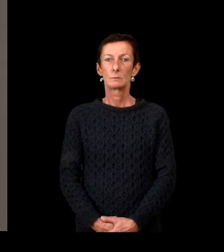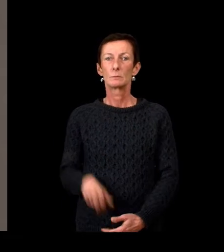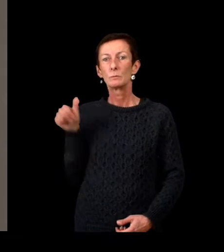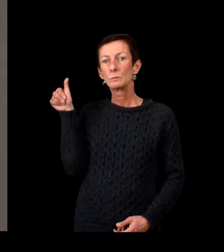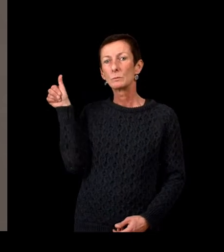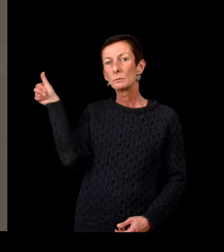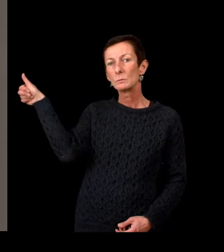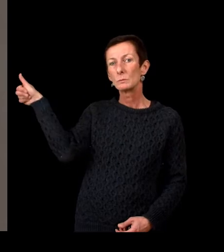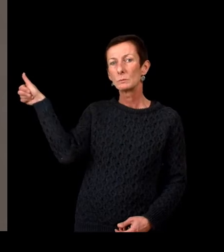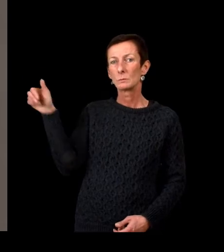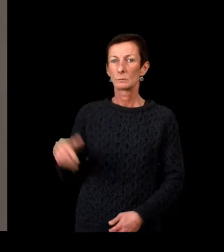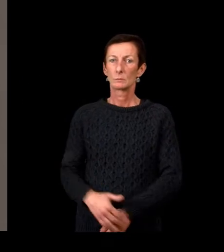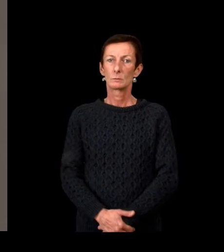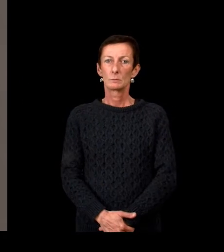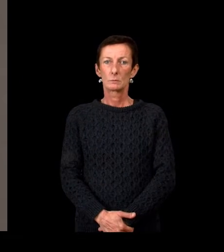là.